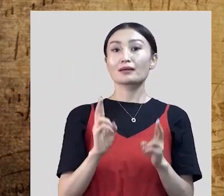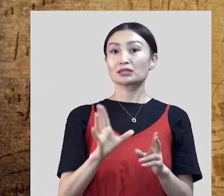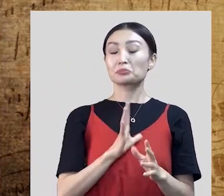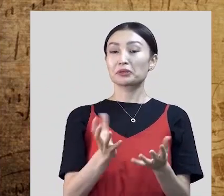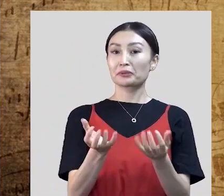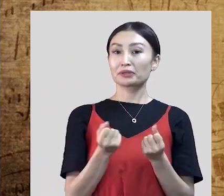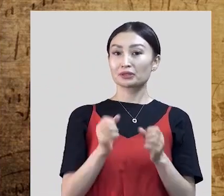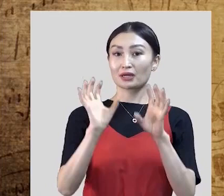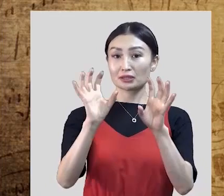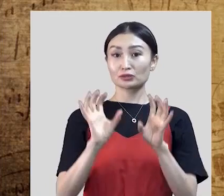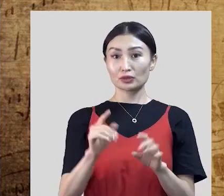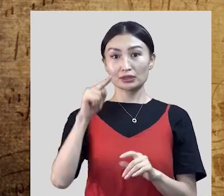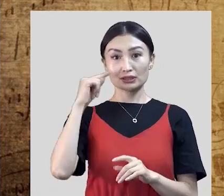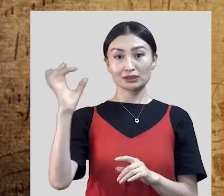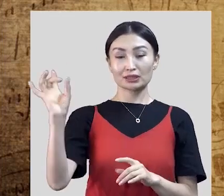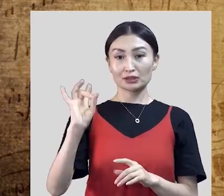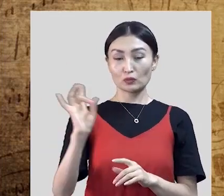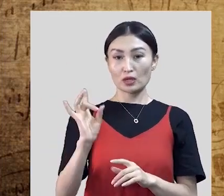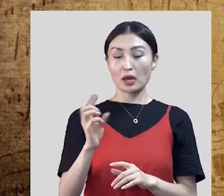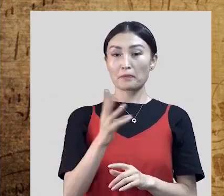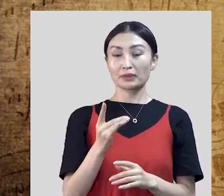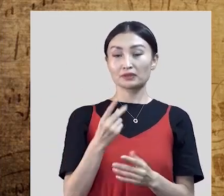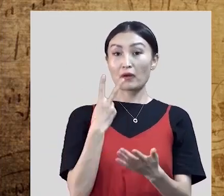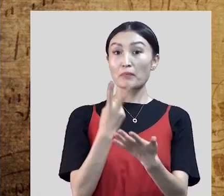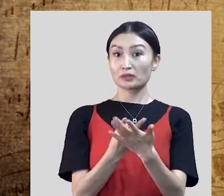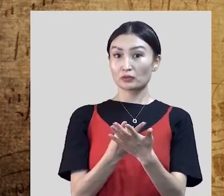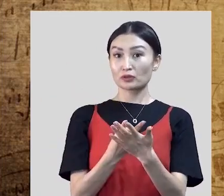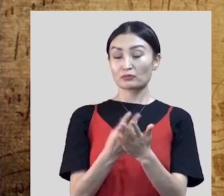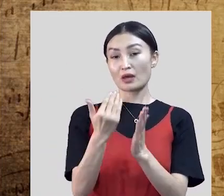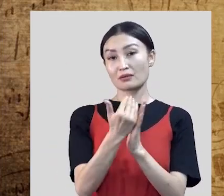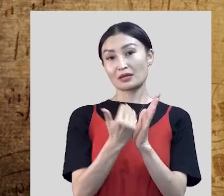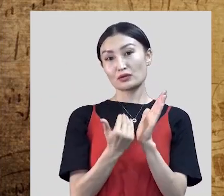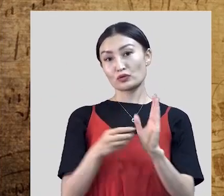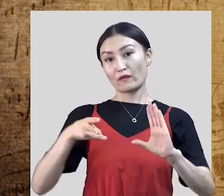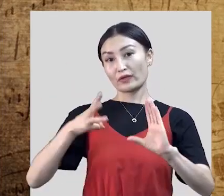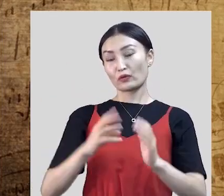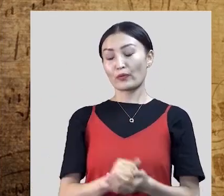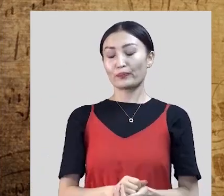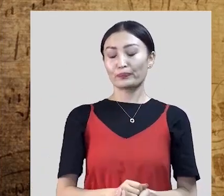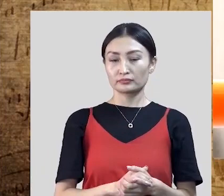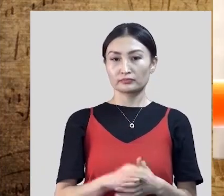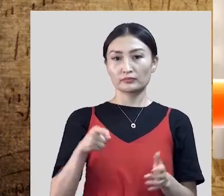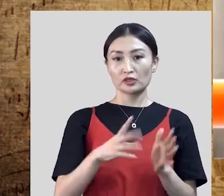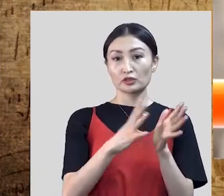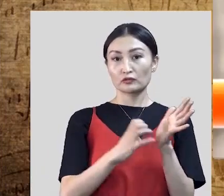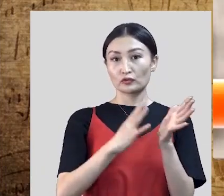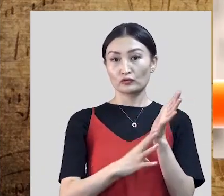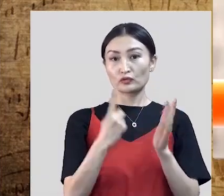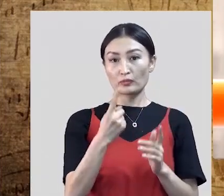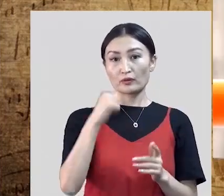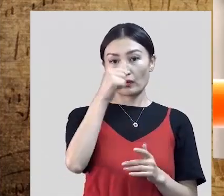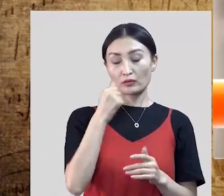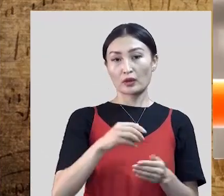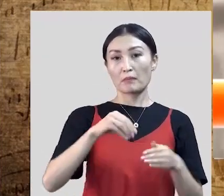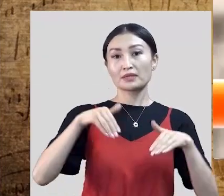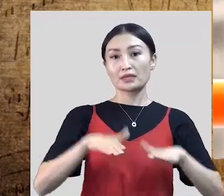была принята Конституция Кыргызской республики, мы с вами посмотрим на следующем видео. В 1991